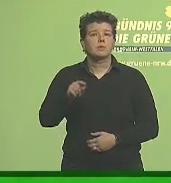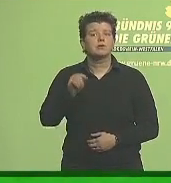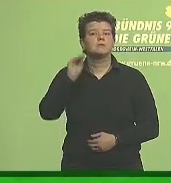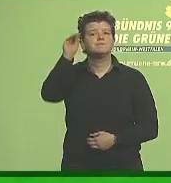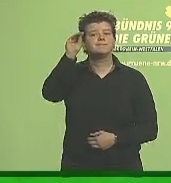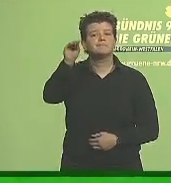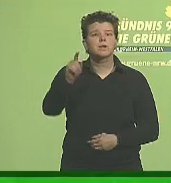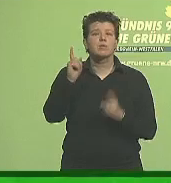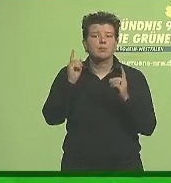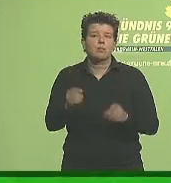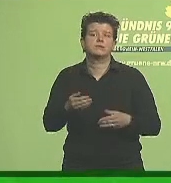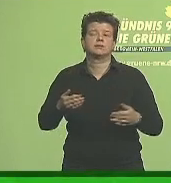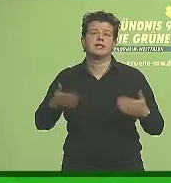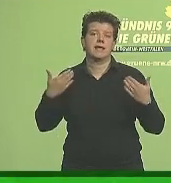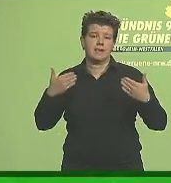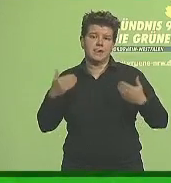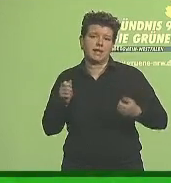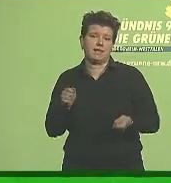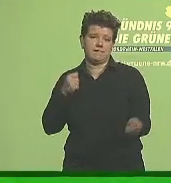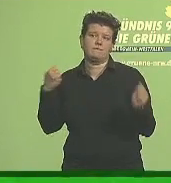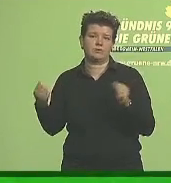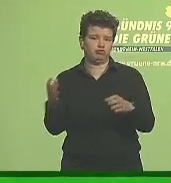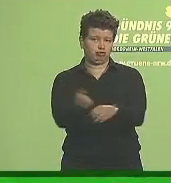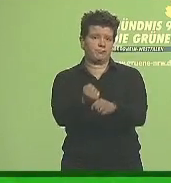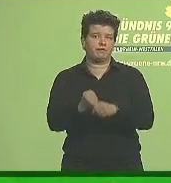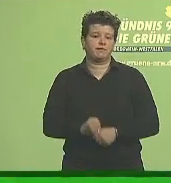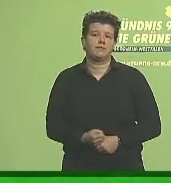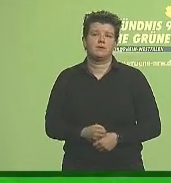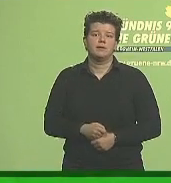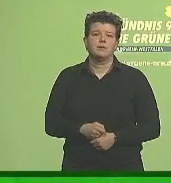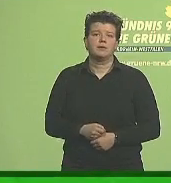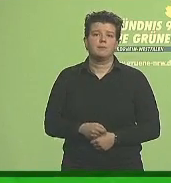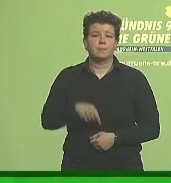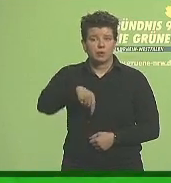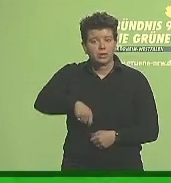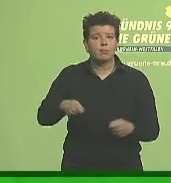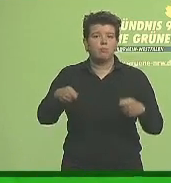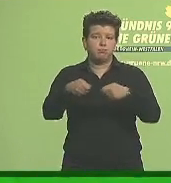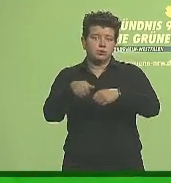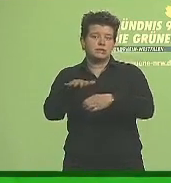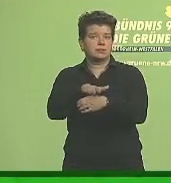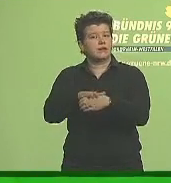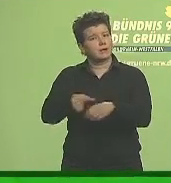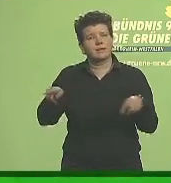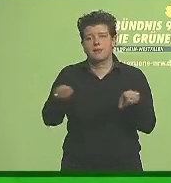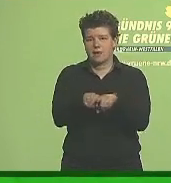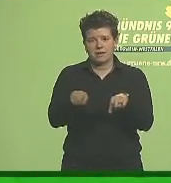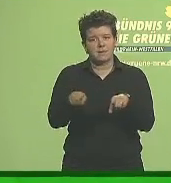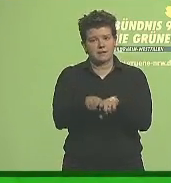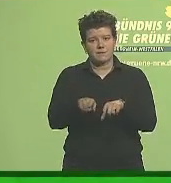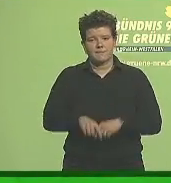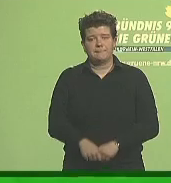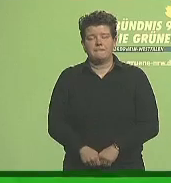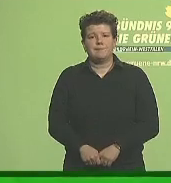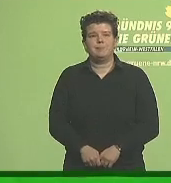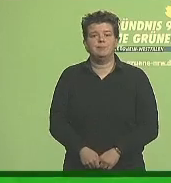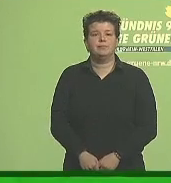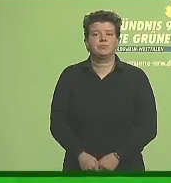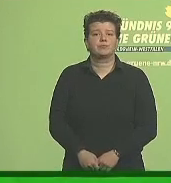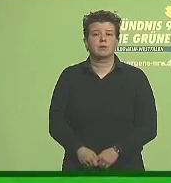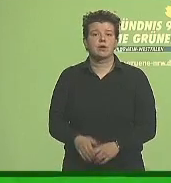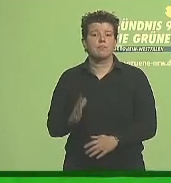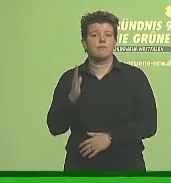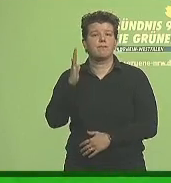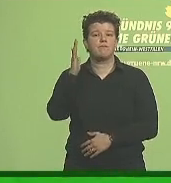des Bundes, also müssen wir auch in NRW 100% erneuerbare Energien bis dahin schaffen. 70% der Energieversorgung in 5 Jahren umzubauen, wie es